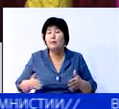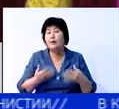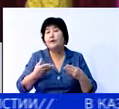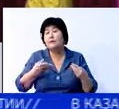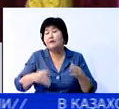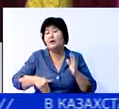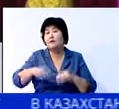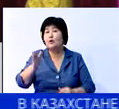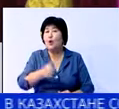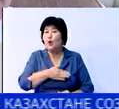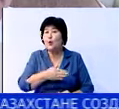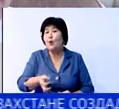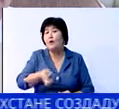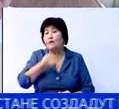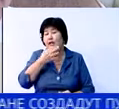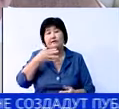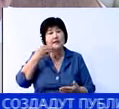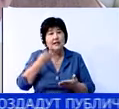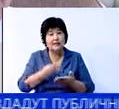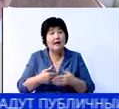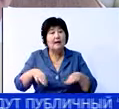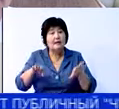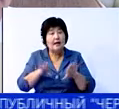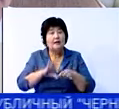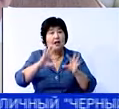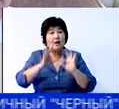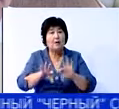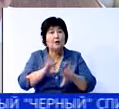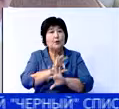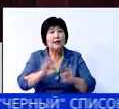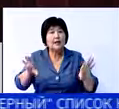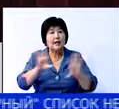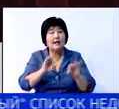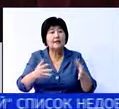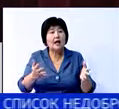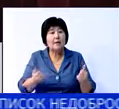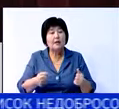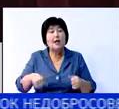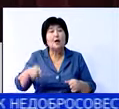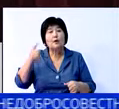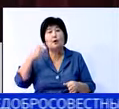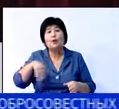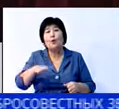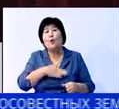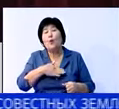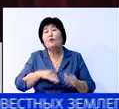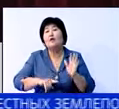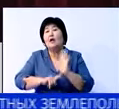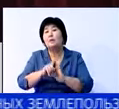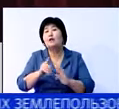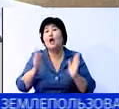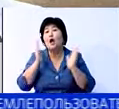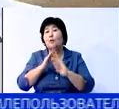прививать высокие духовные и нравственные ценности. Также подробно была разъяснена принятая ДУМК, духовная платформа